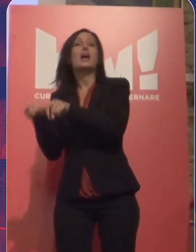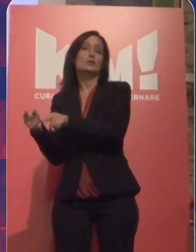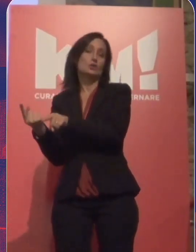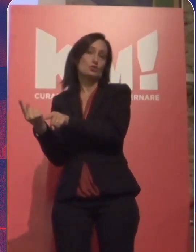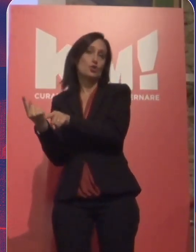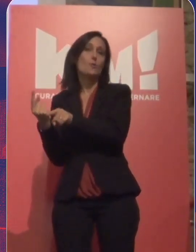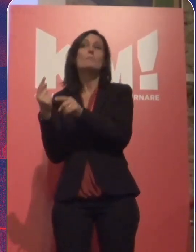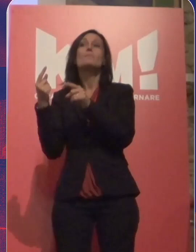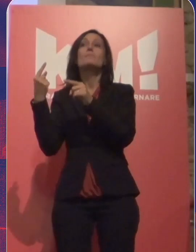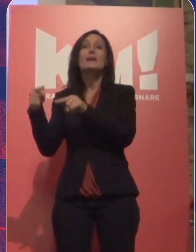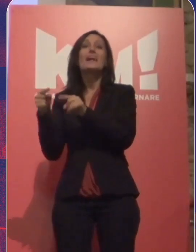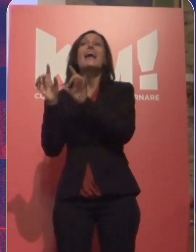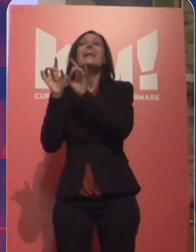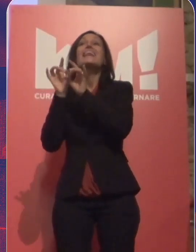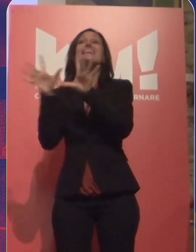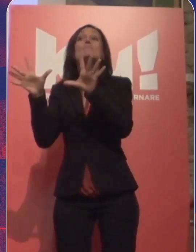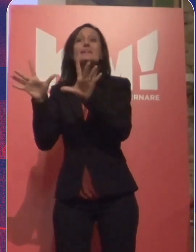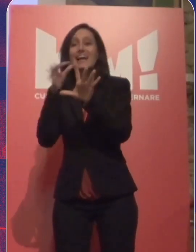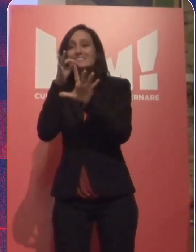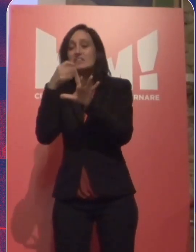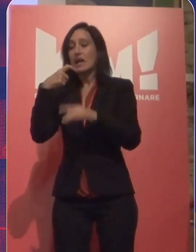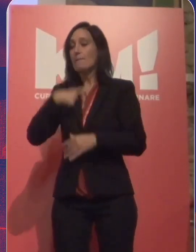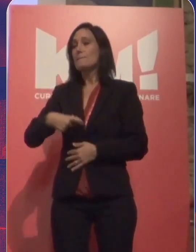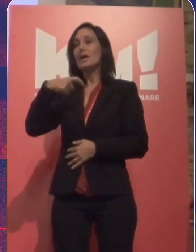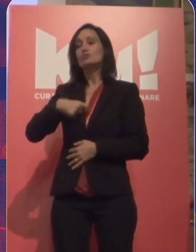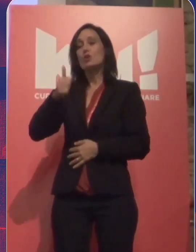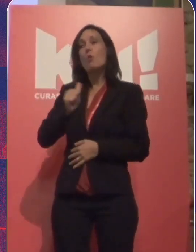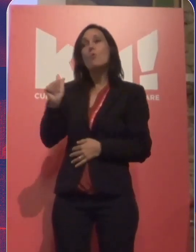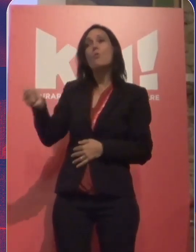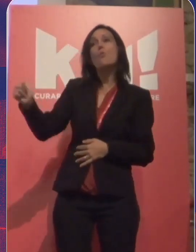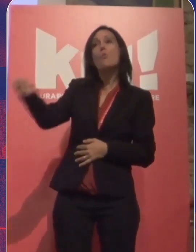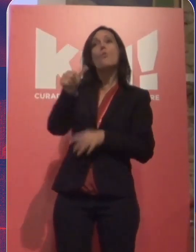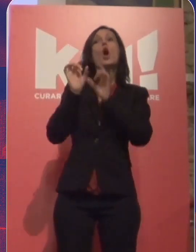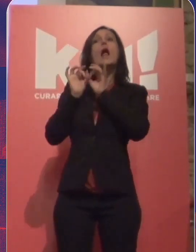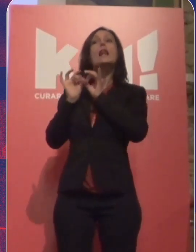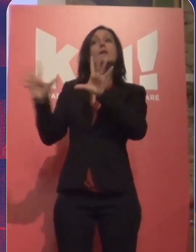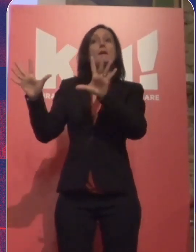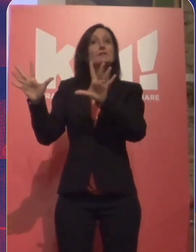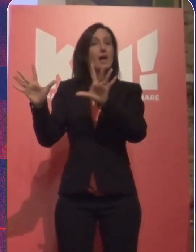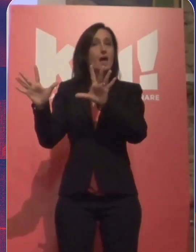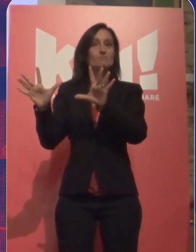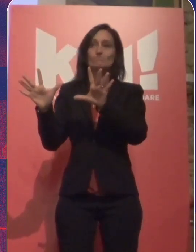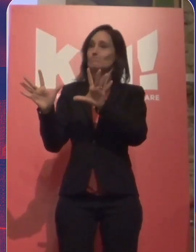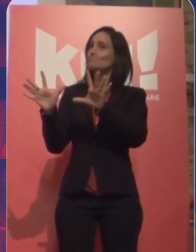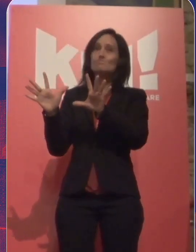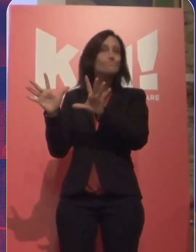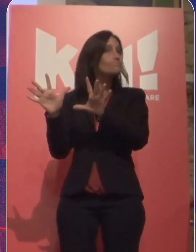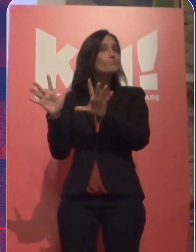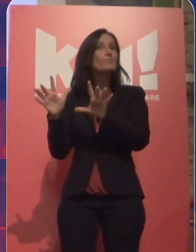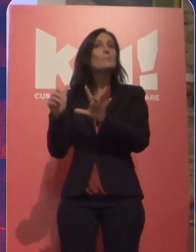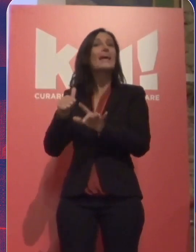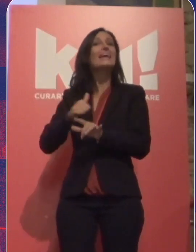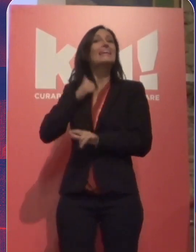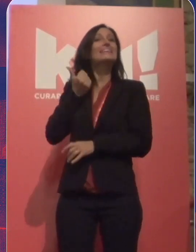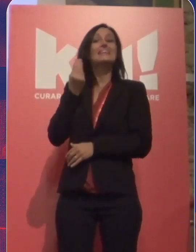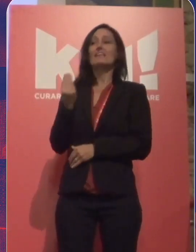privata che l'individualismo non è una rappresentazione adeguata della libertà che la libertà